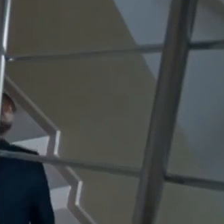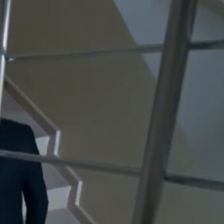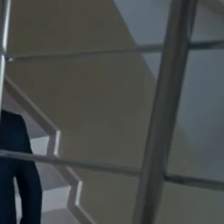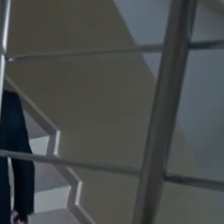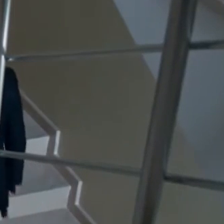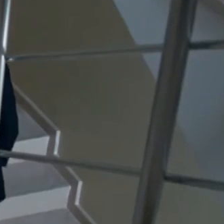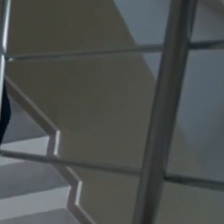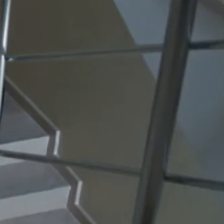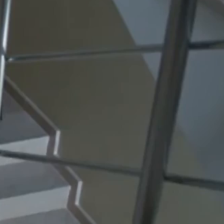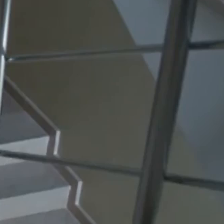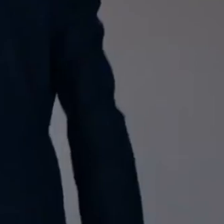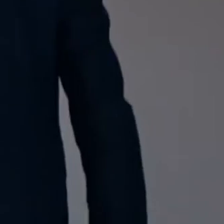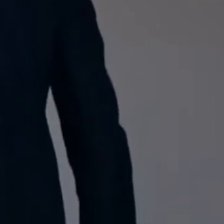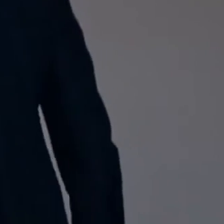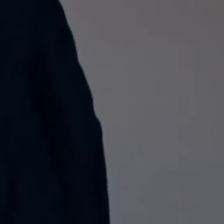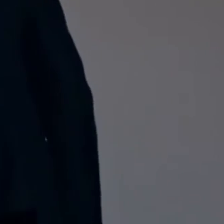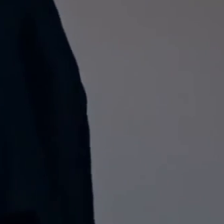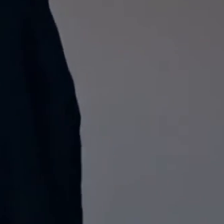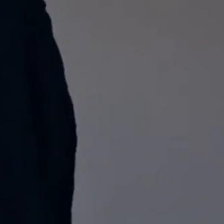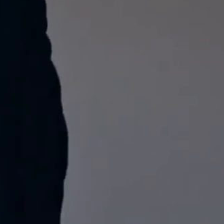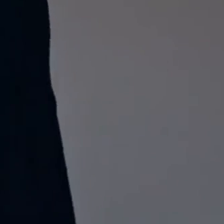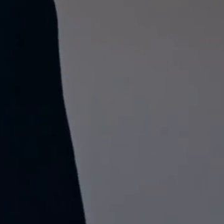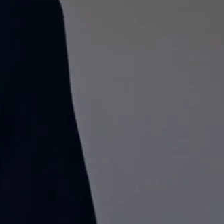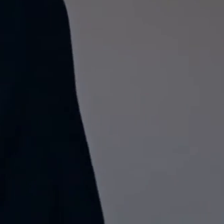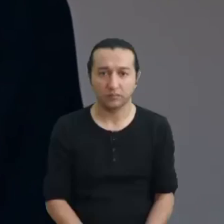Martin merdivenlerde durmuş. Stefan geldi.